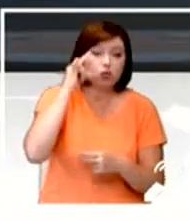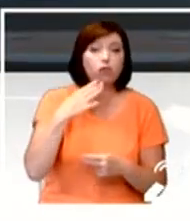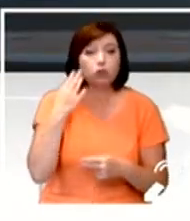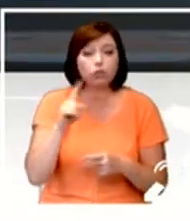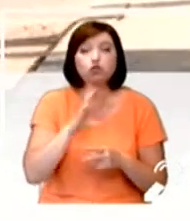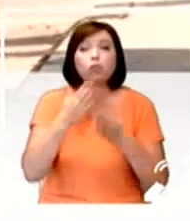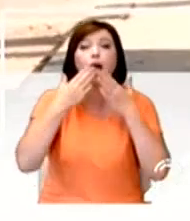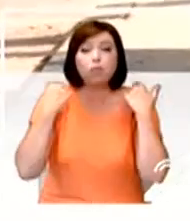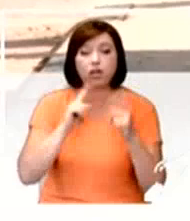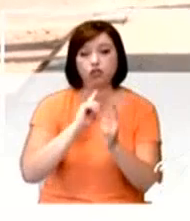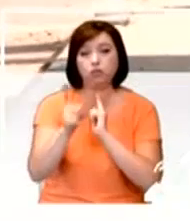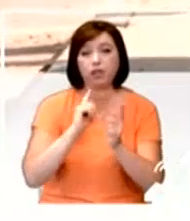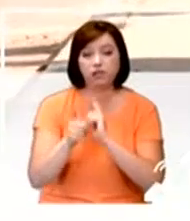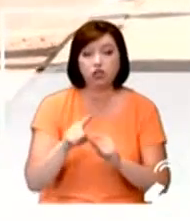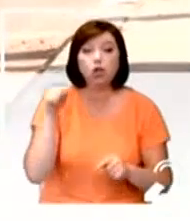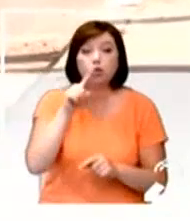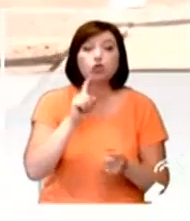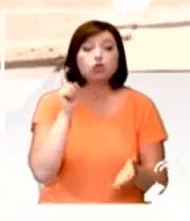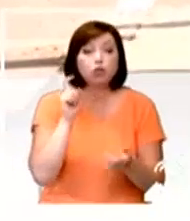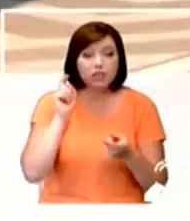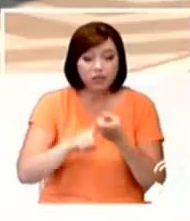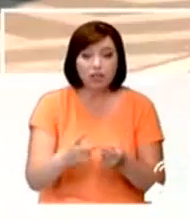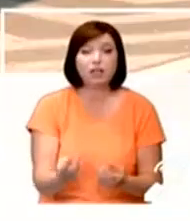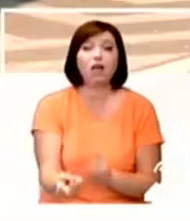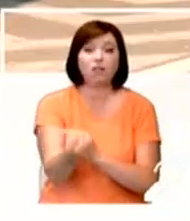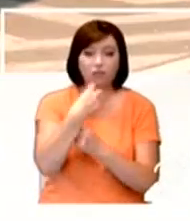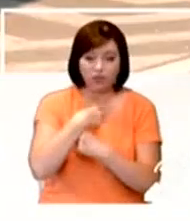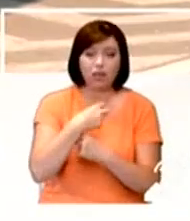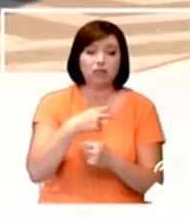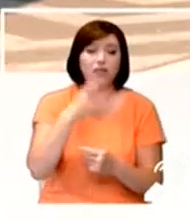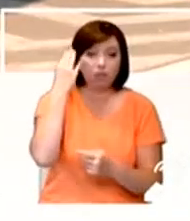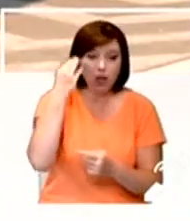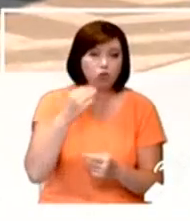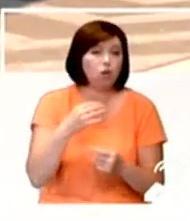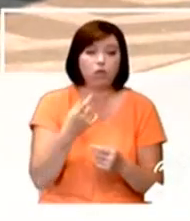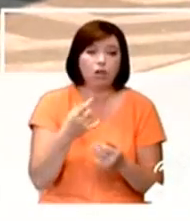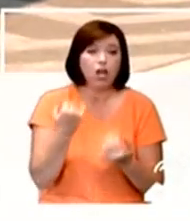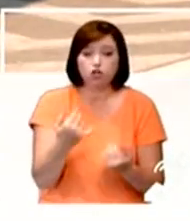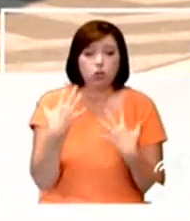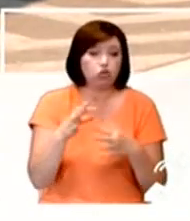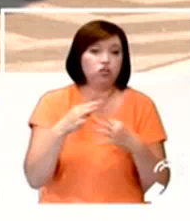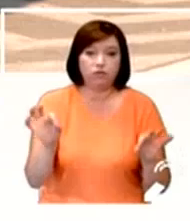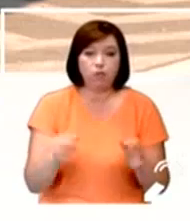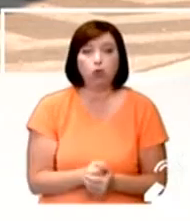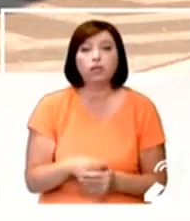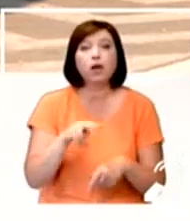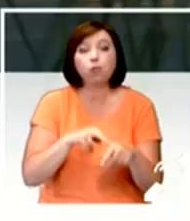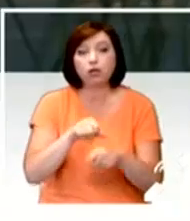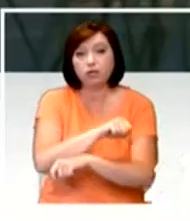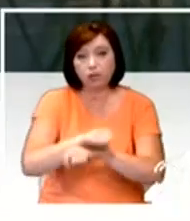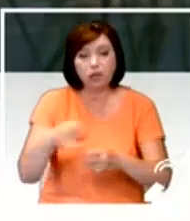scop fluidizării traficului. Ceea ce privește intrarea în țară, la moment este flux minim de călători și mijloace de transport. Poliția de